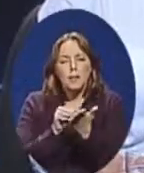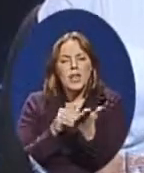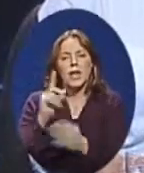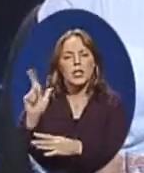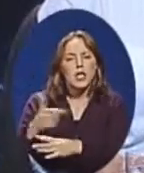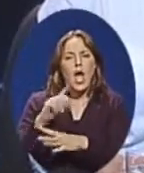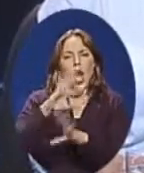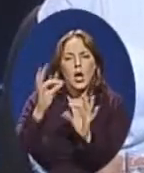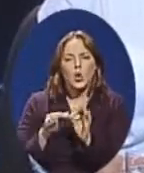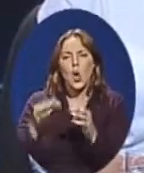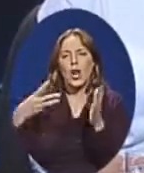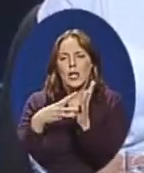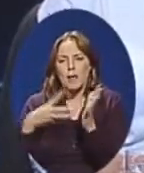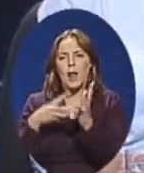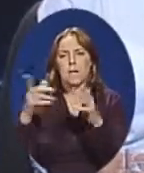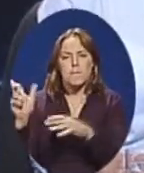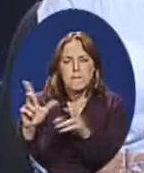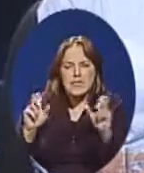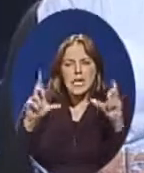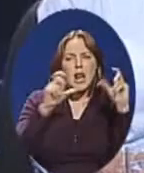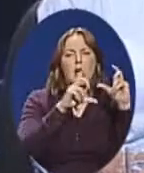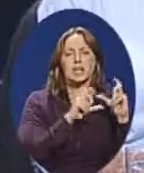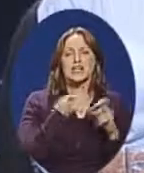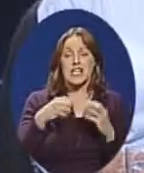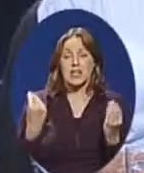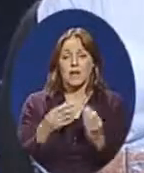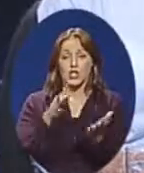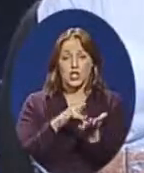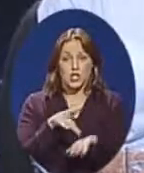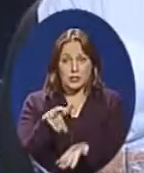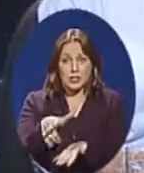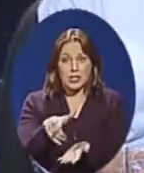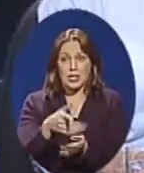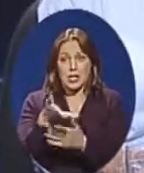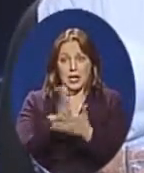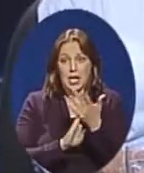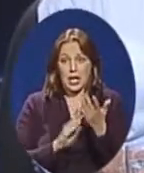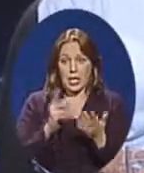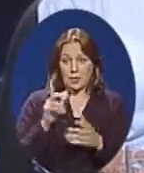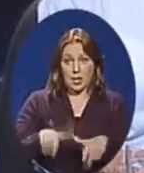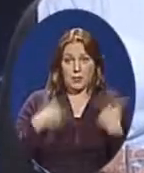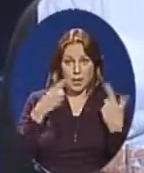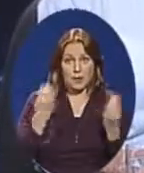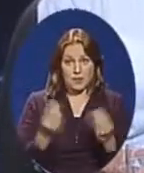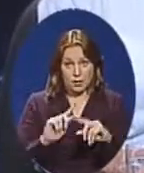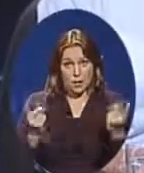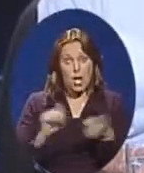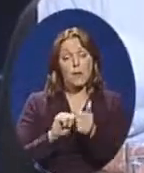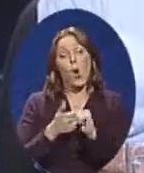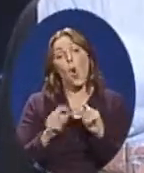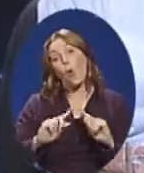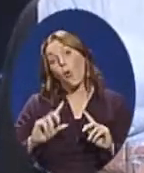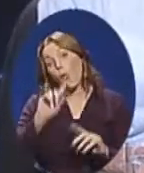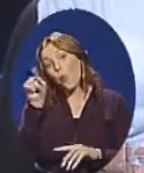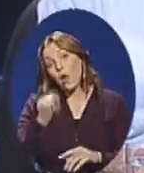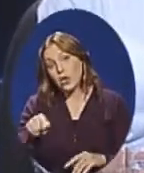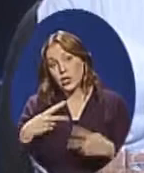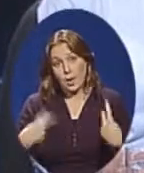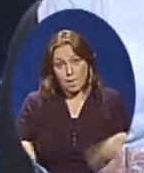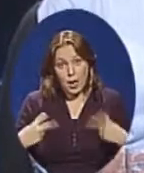אתה מתעד את המילים, אתה מצלם, אתה... זה דבר שנמצא אצלך כחלק, נראיתי בחיים גם בעניינים אחרים, או אולי